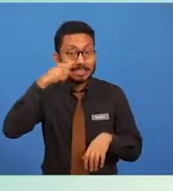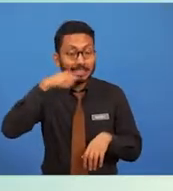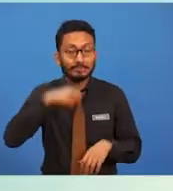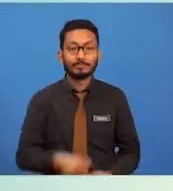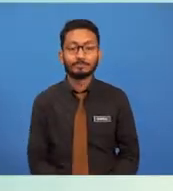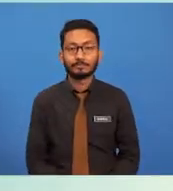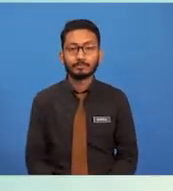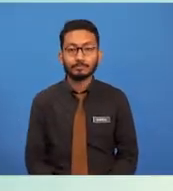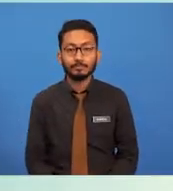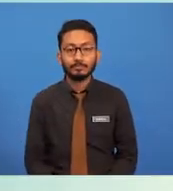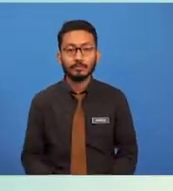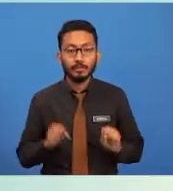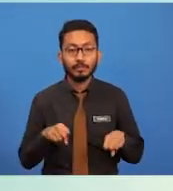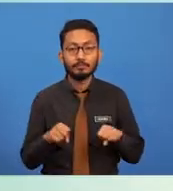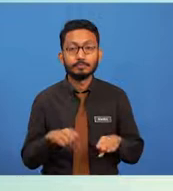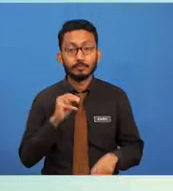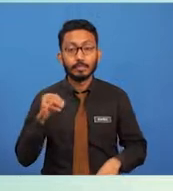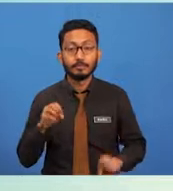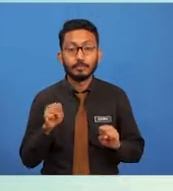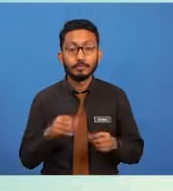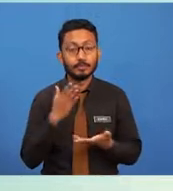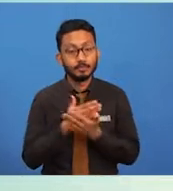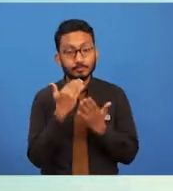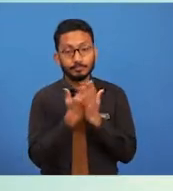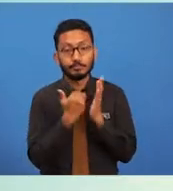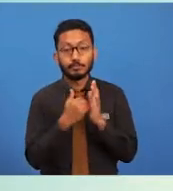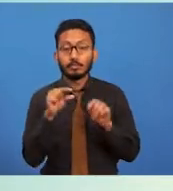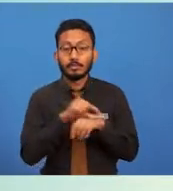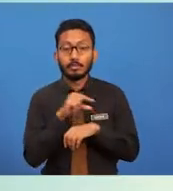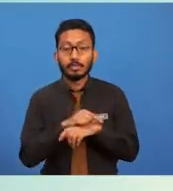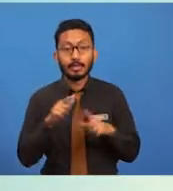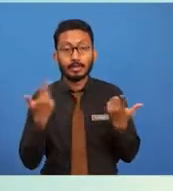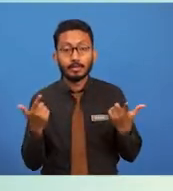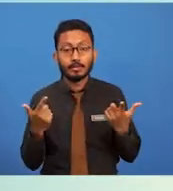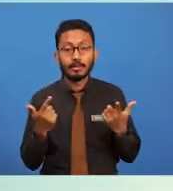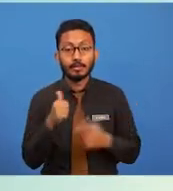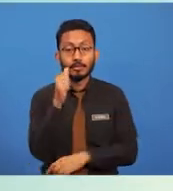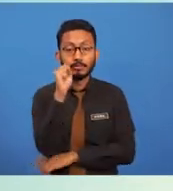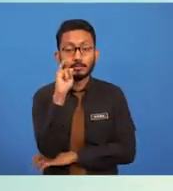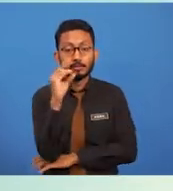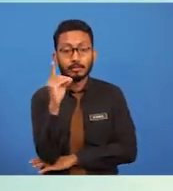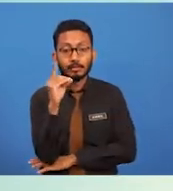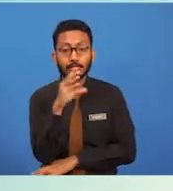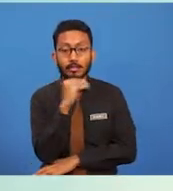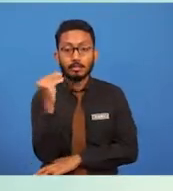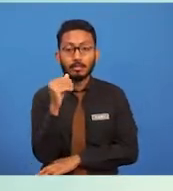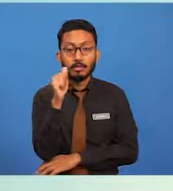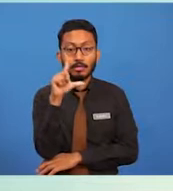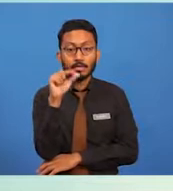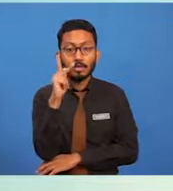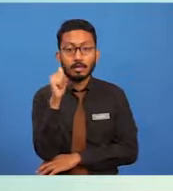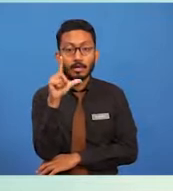Bolehkah murid-murid senaraikan kegunaan lain asid dan alkali dalam kehidupan harian kita?